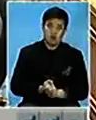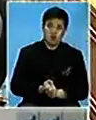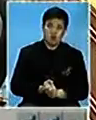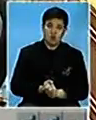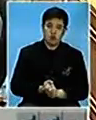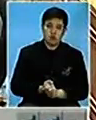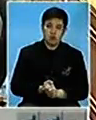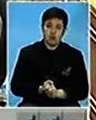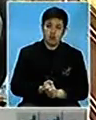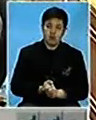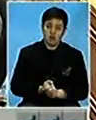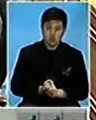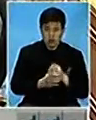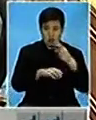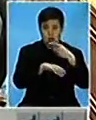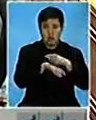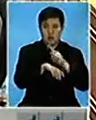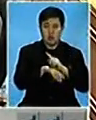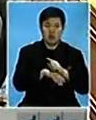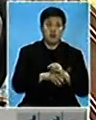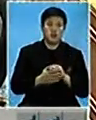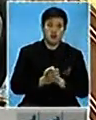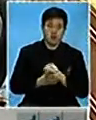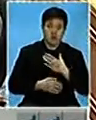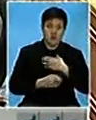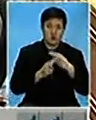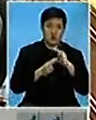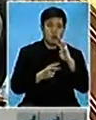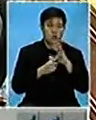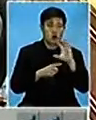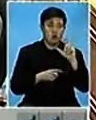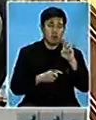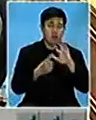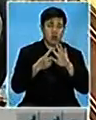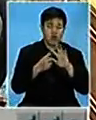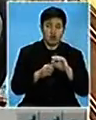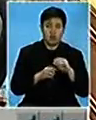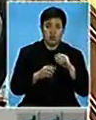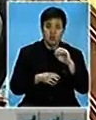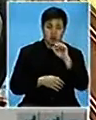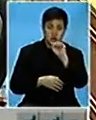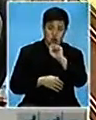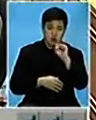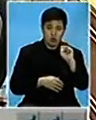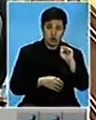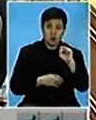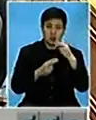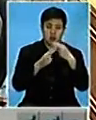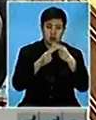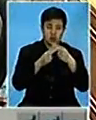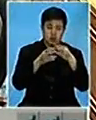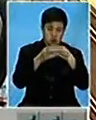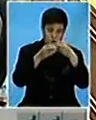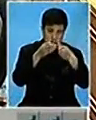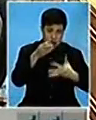ท่านประธานที่เคารพกระผมนายวัชราเพชรทองสมาชิกสภาผู้แทนราษฎรแบบบัญชีรายชื่อพรรคประชา